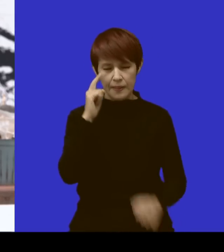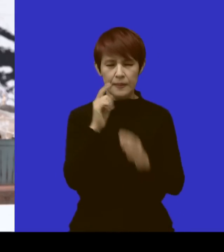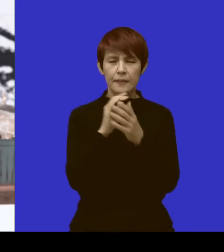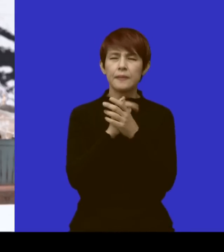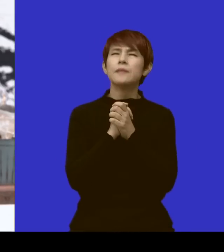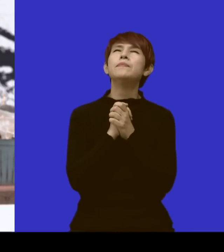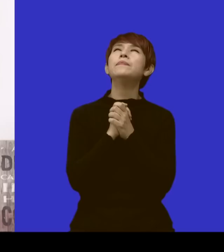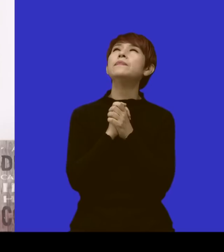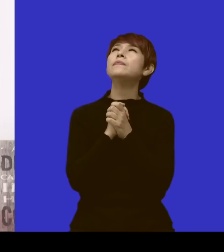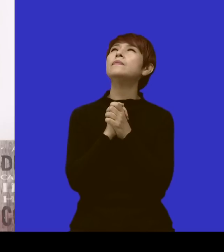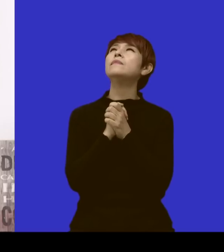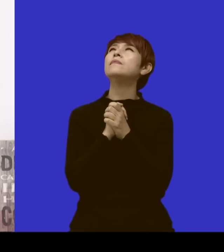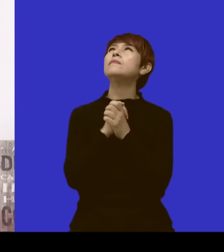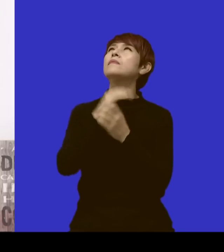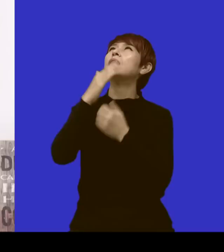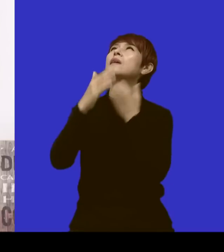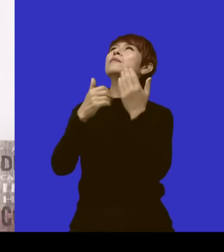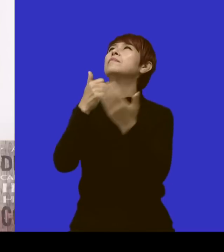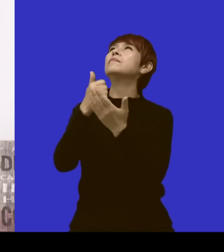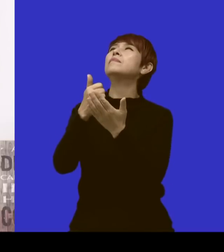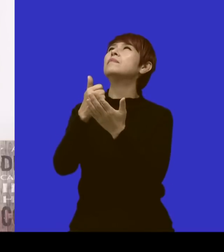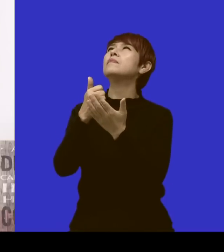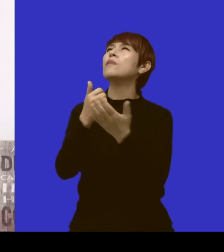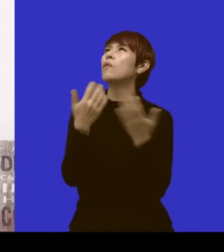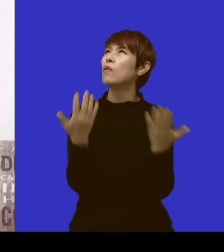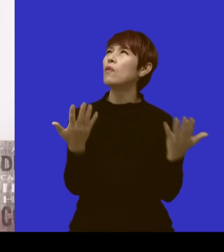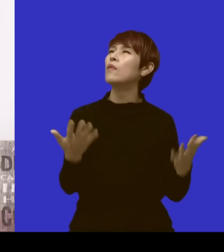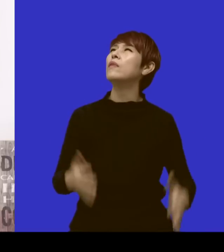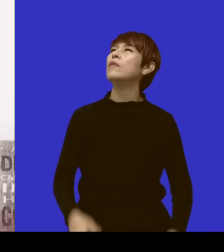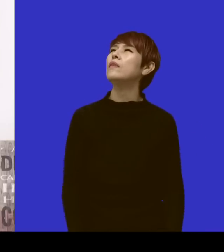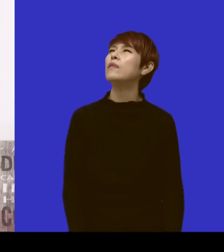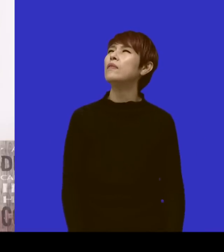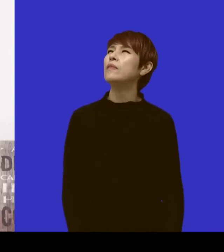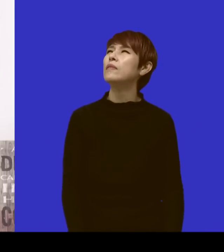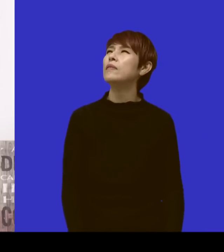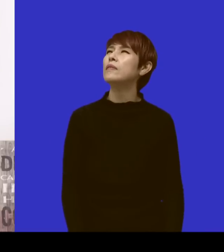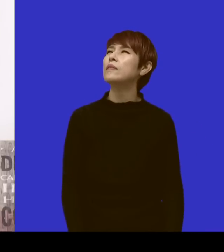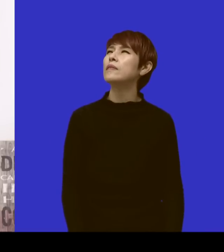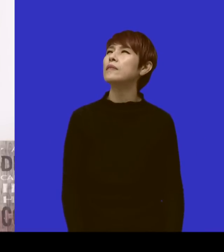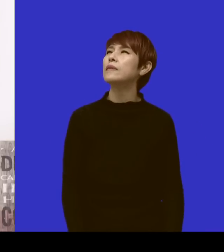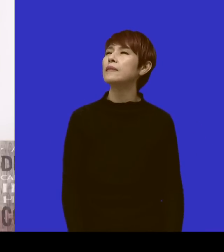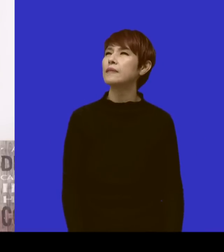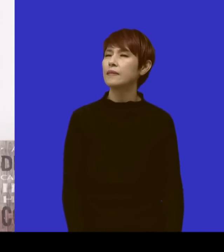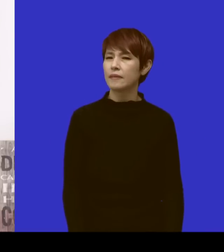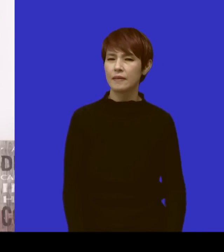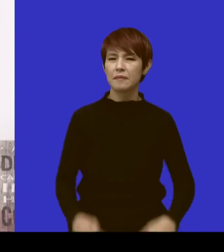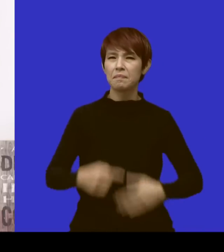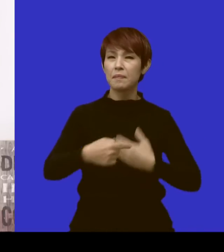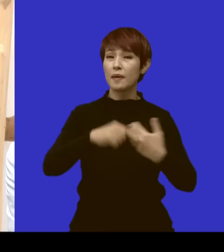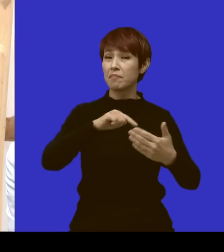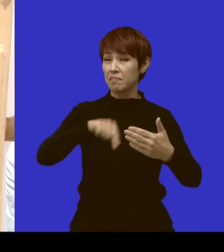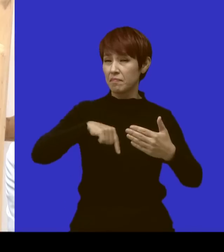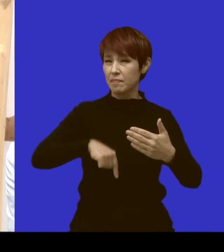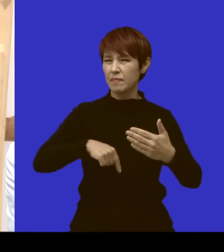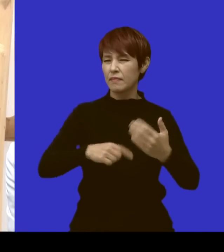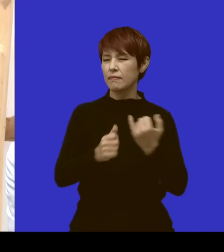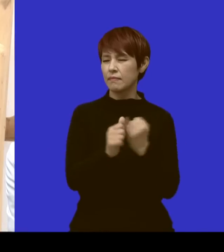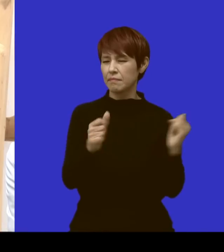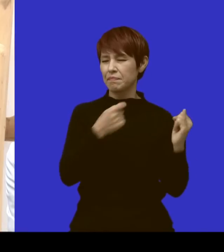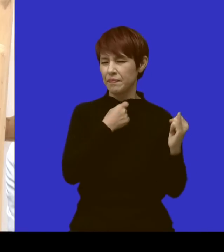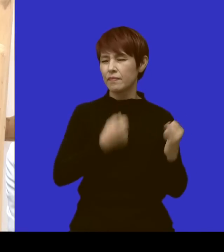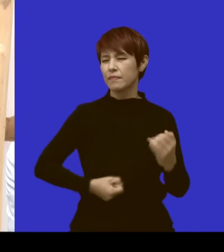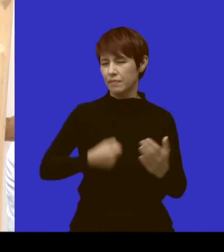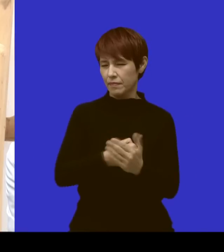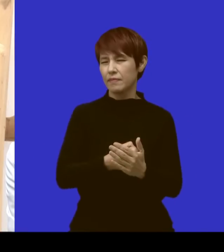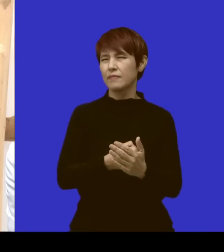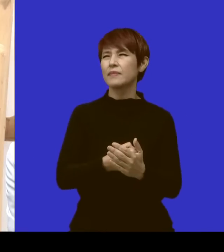예. 그러면서 방법이 없으니까 이제 하나님은 이거 어떻게 해야 될까요? 근데 예. 이제 약간 답을 정해놓고 이거는